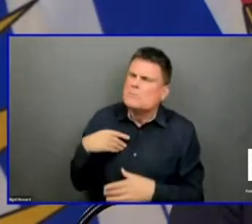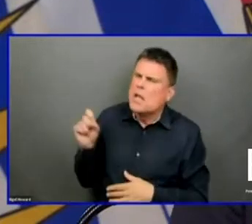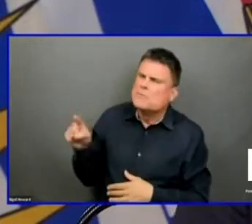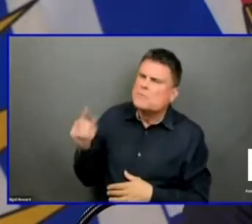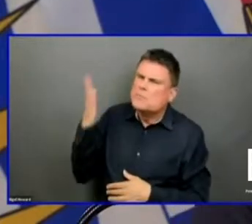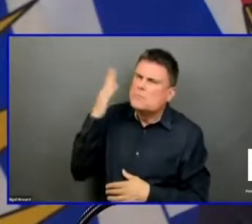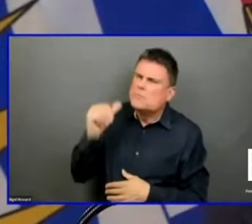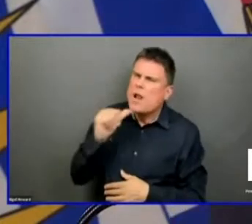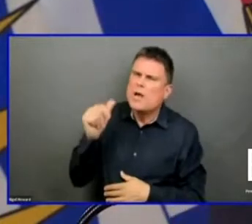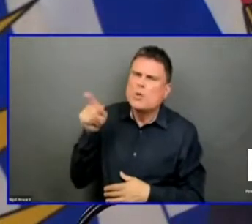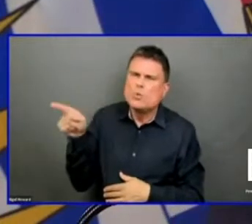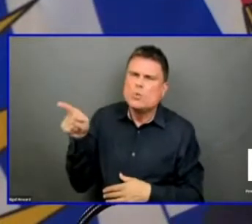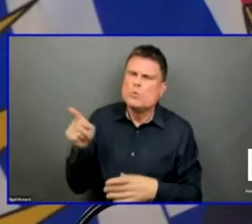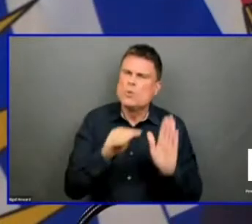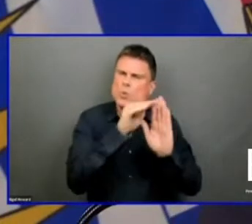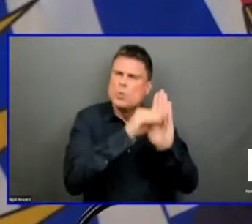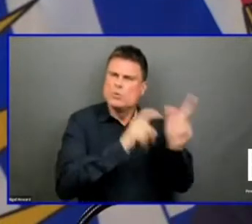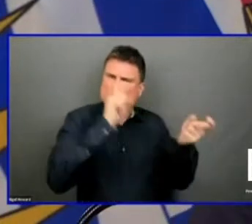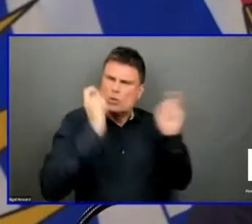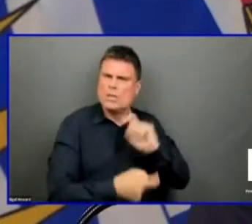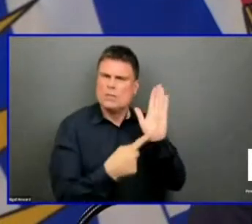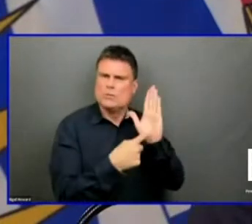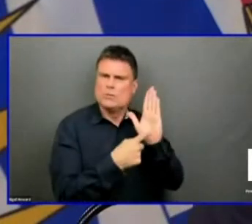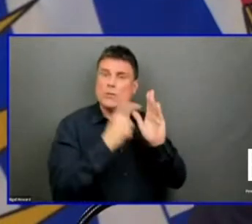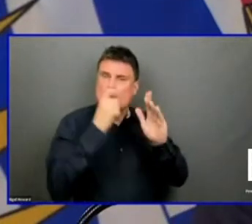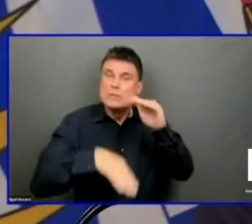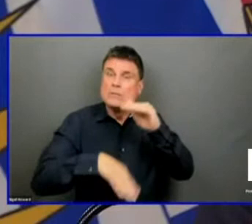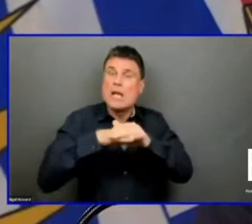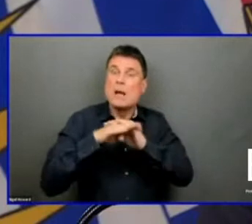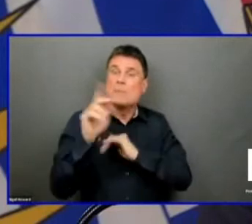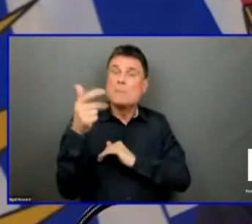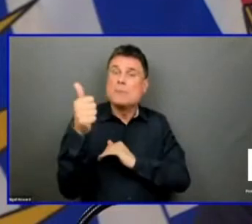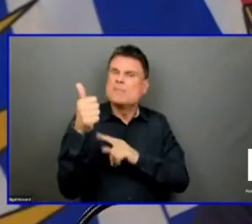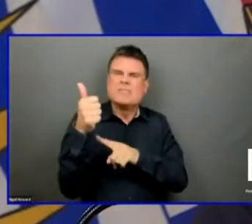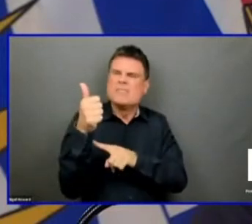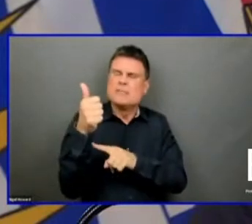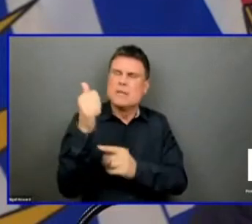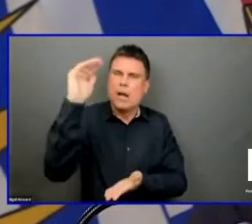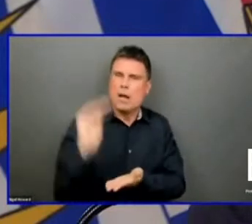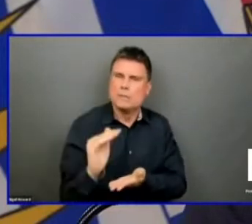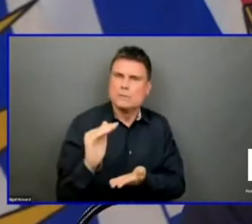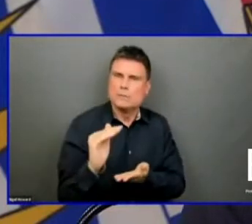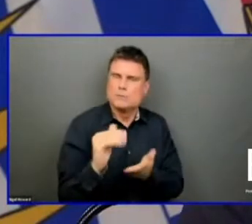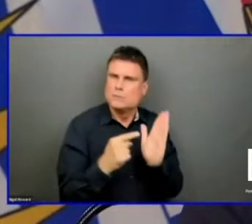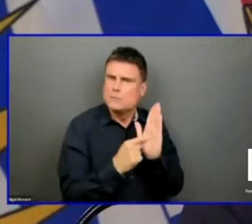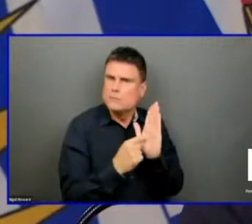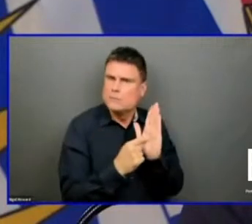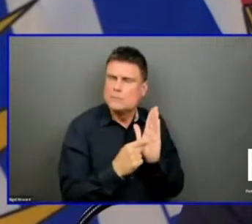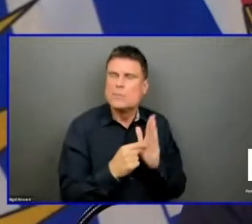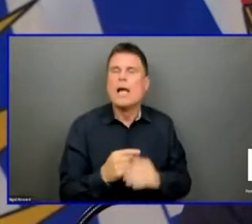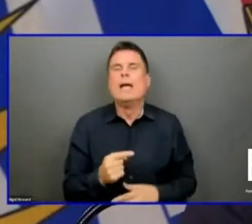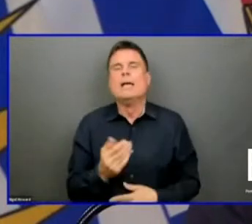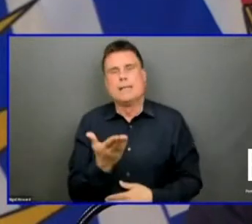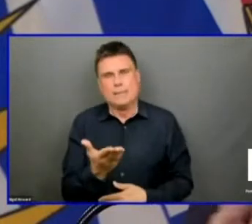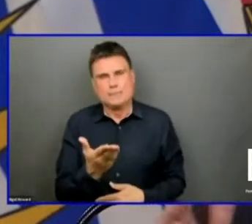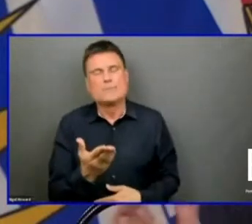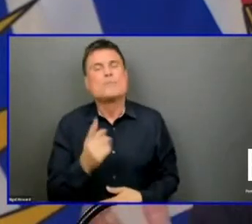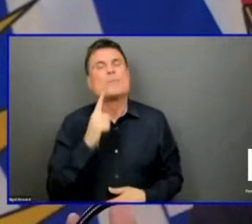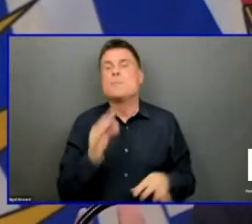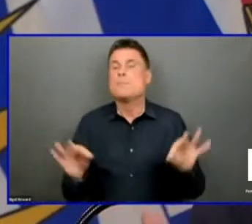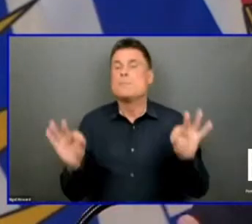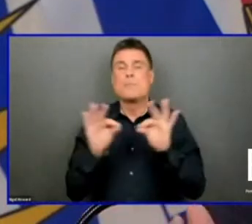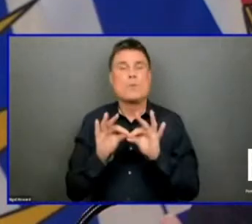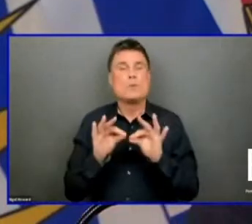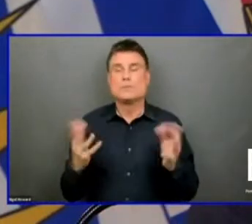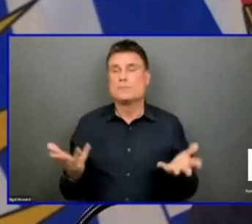know, as 他 I 说 said, 我们 it's 现在 about 不是 finding 说 those 要 ways 见 to 少 do 的 it 人嘛？为 more 什么你不能 safely. 修改？ There's no 就 zero 是 risk right now. 10个人 It's, 现在因